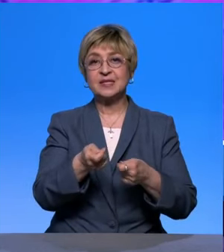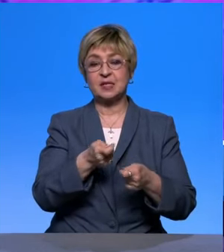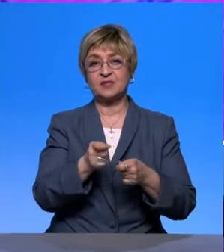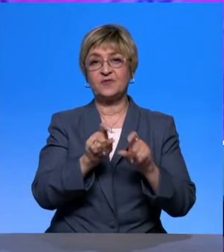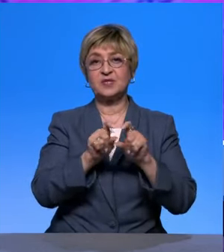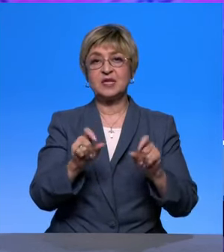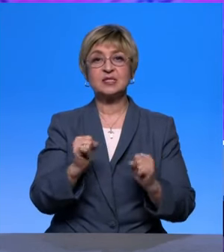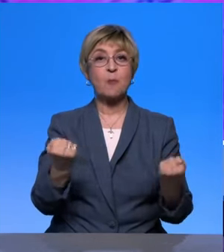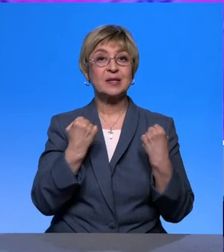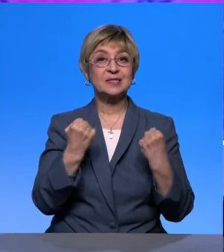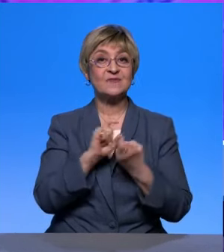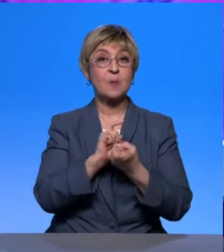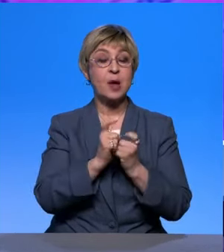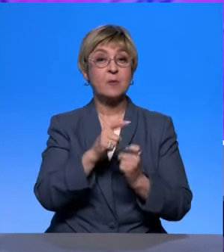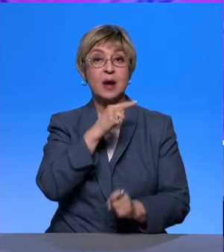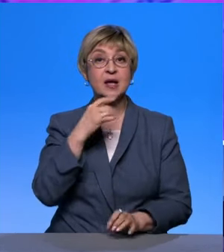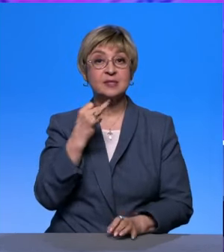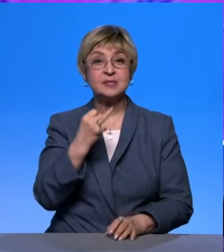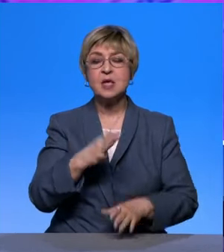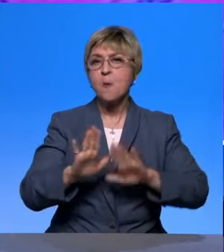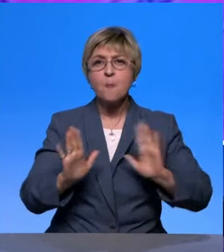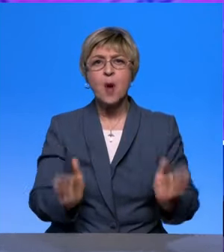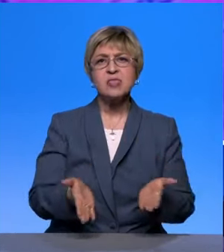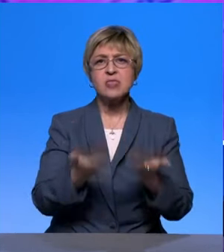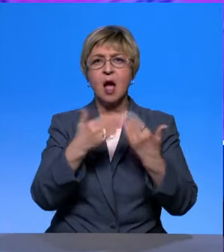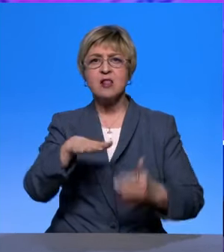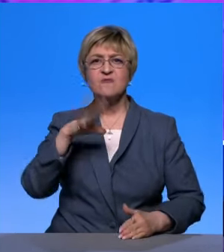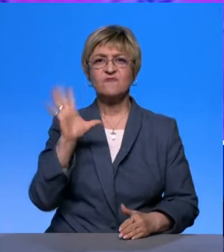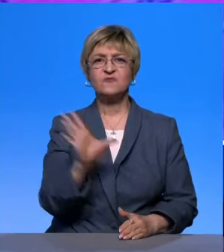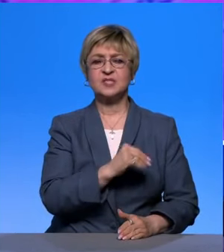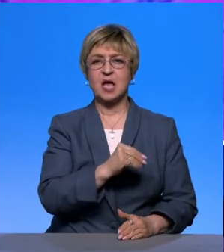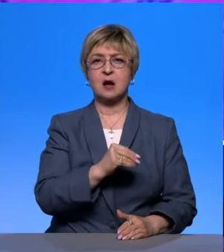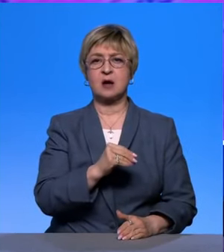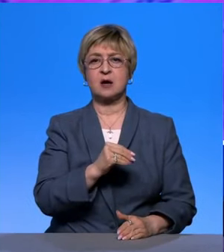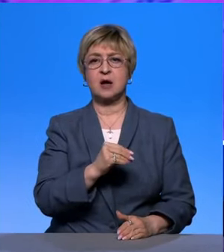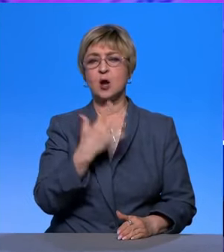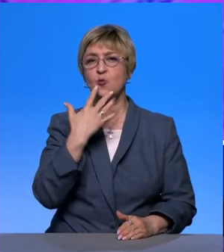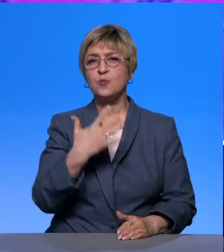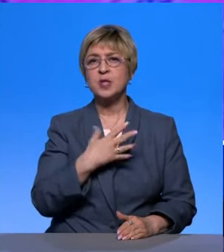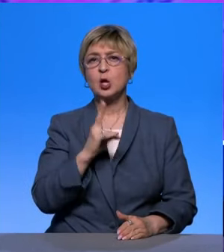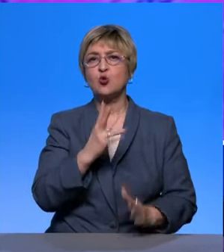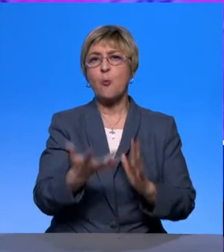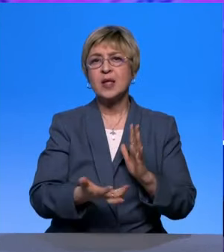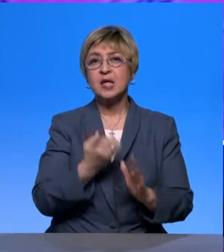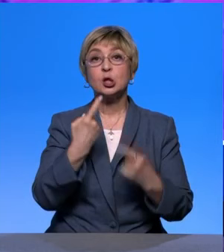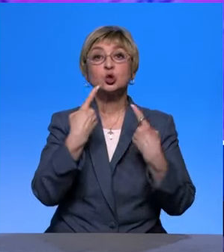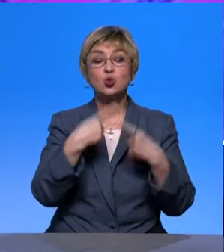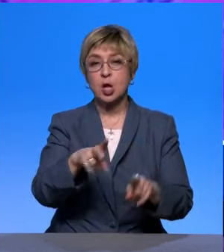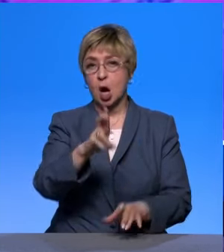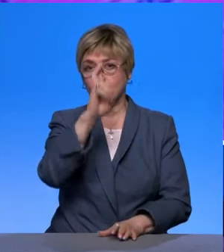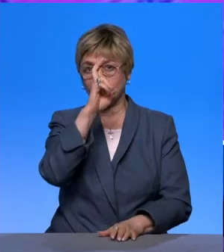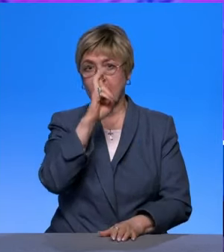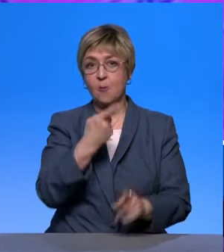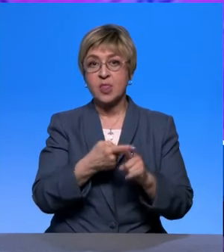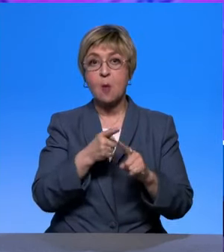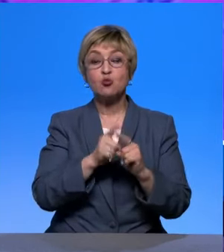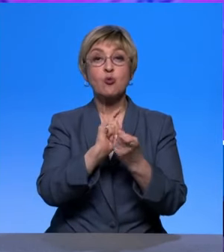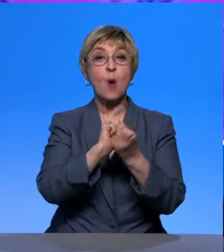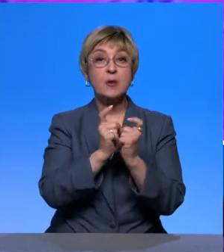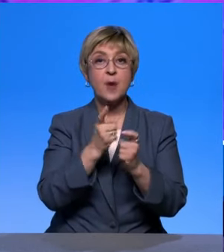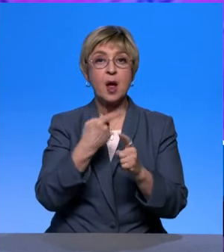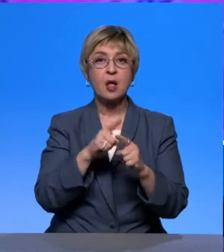борьбы России, знаете, он поднял всех соратников, всех тех, кто поддерживает из других стран, потому что борьба – это